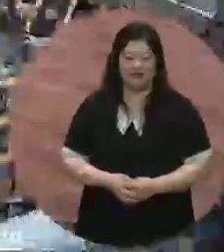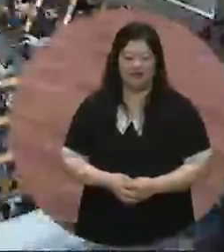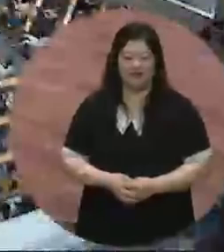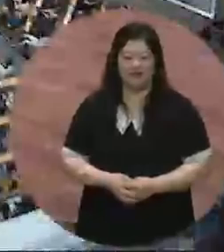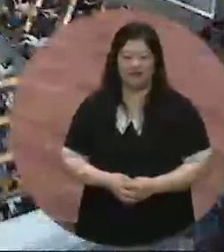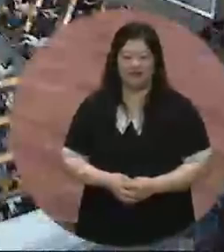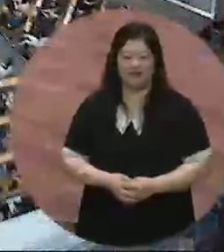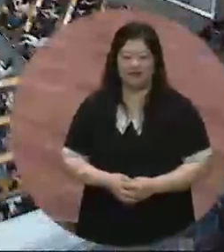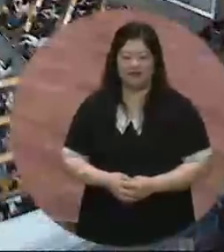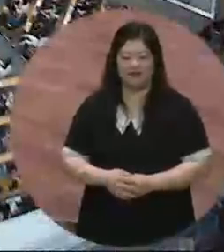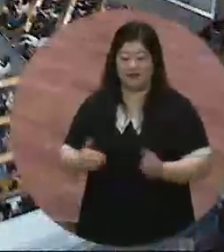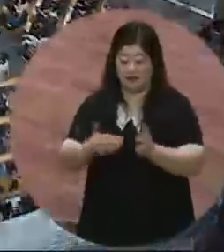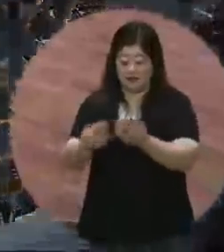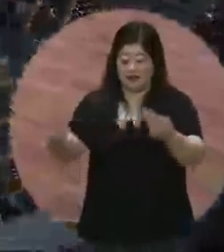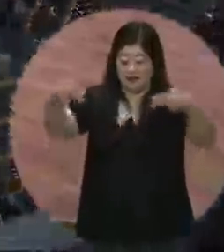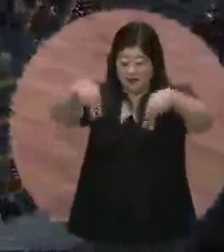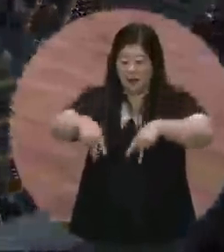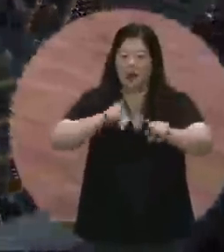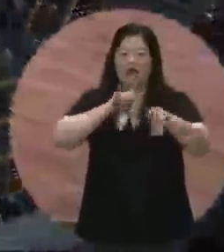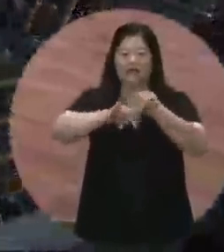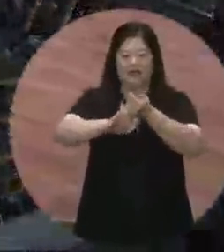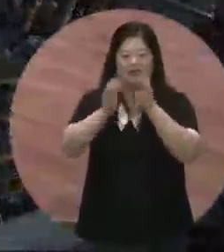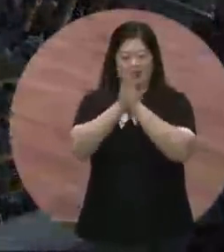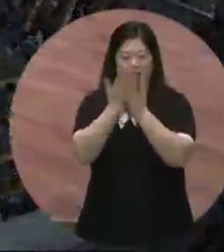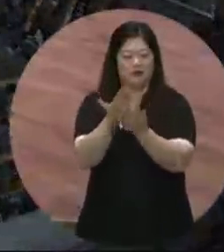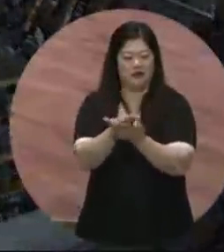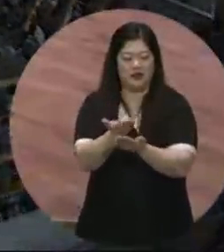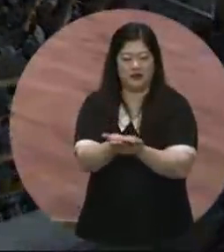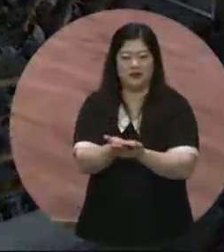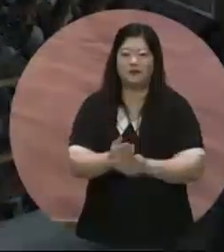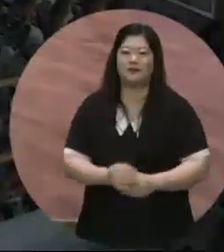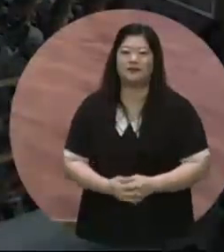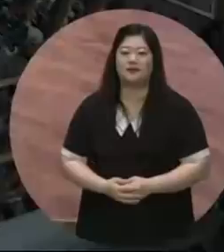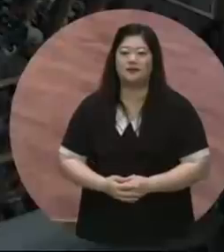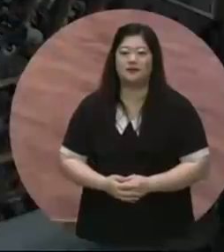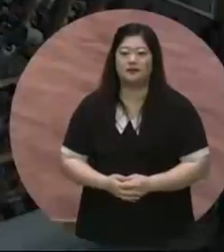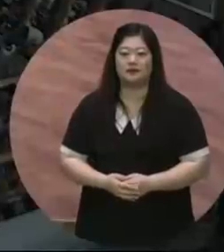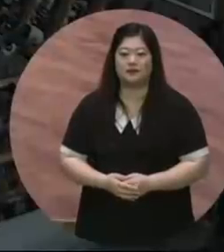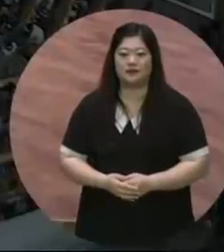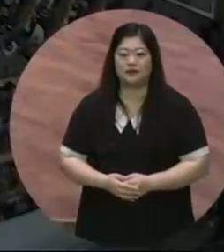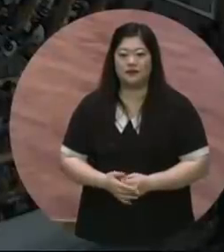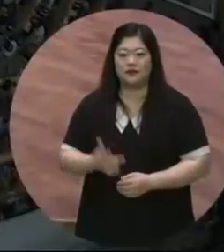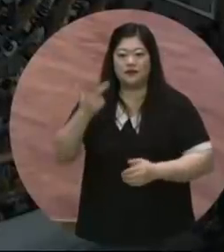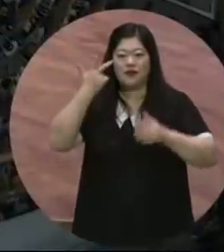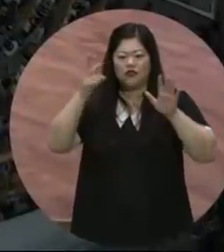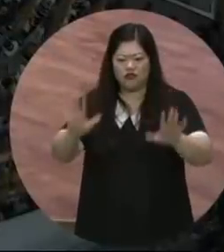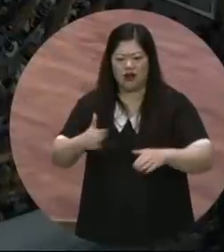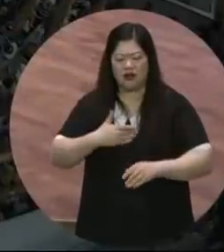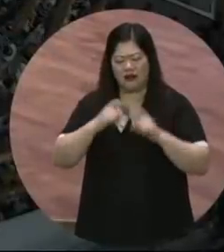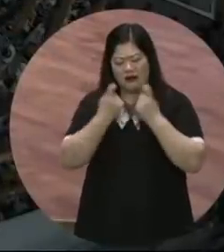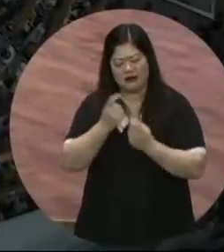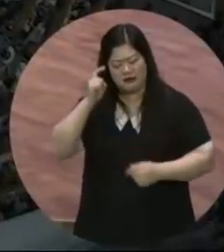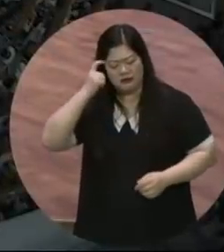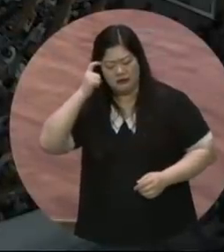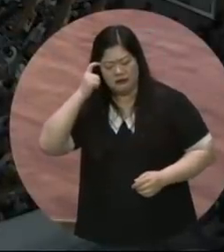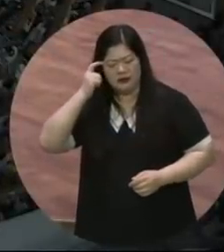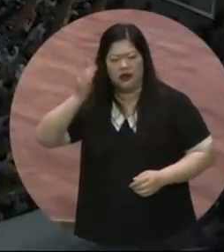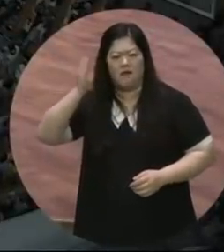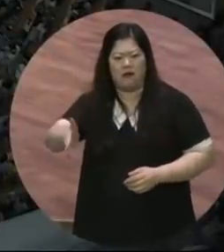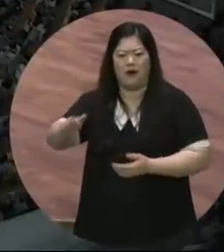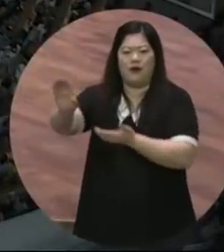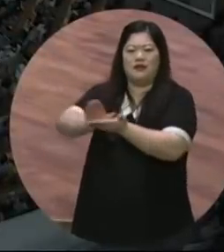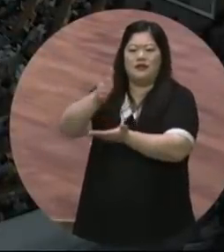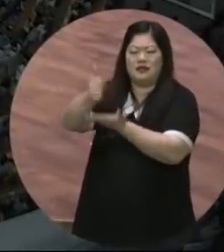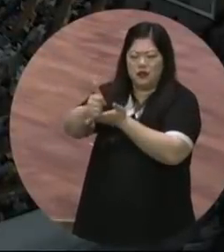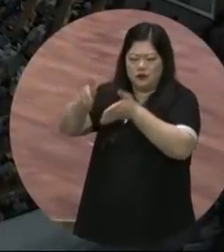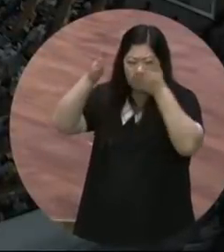우리 다 일어나서 언약 기도 드리겠습니다. 한 주간 나 중심의 생각에서 벗어나 그리스도의 삶의